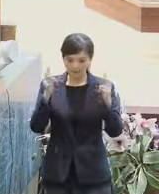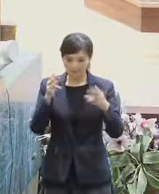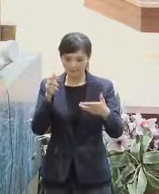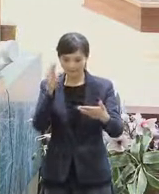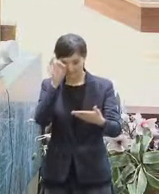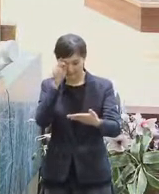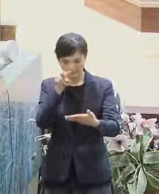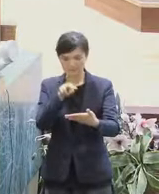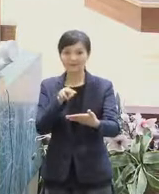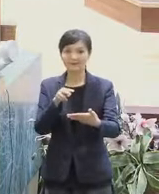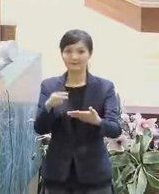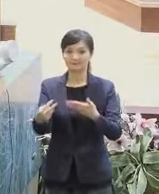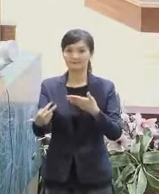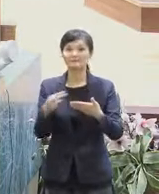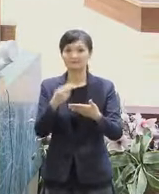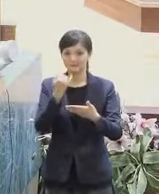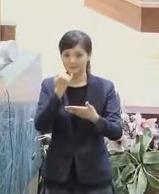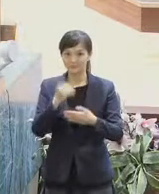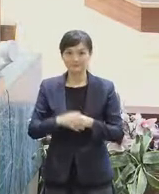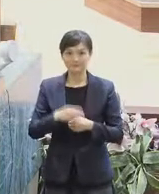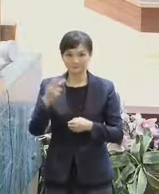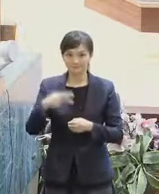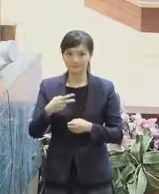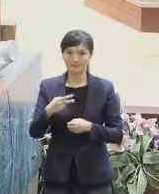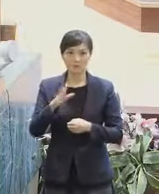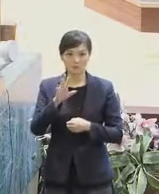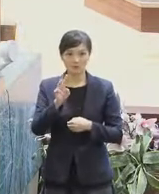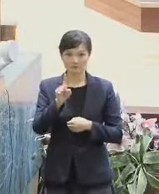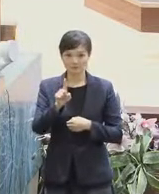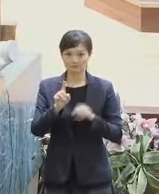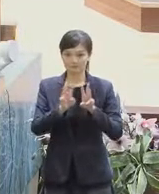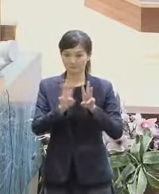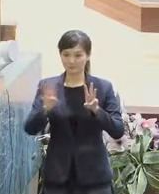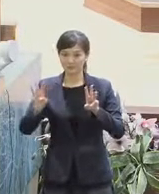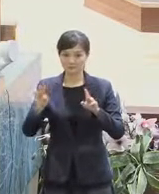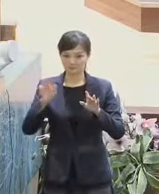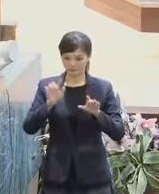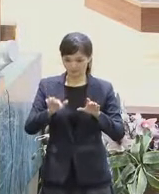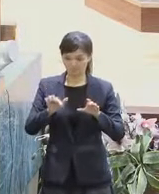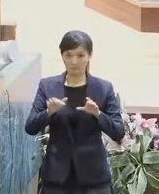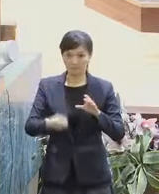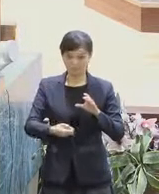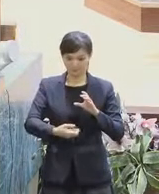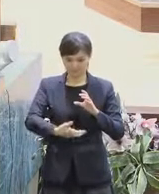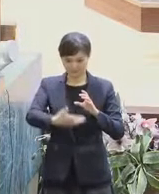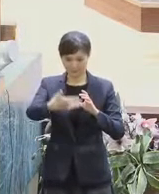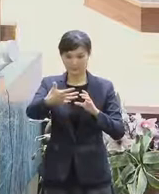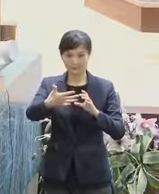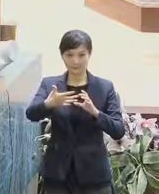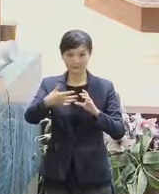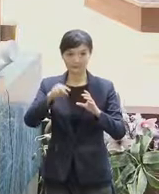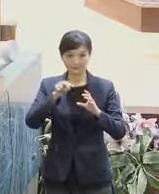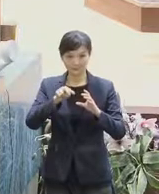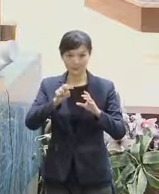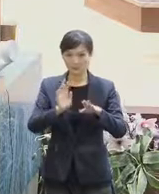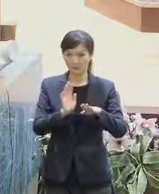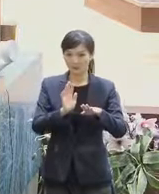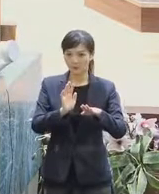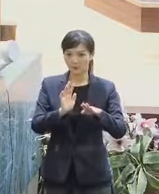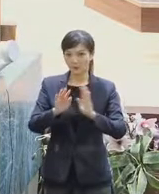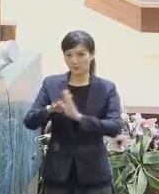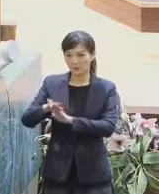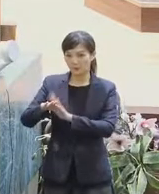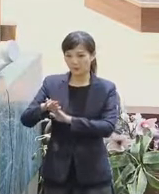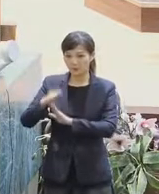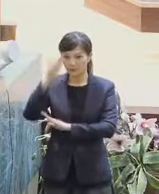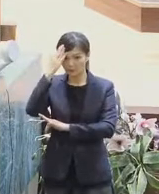在这个线上共笔里面也有一个相对应的连结，点进去以后就可以看到画面最右边黑色的